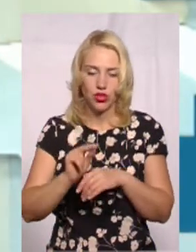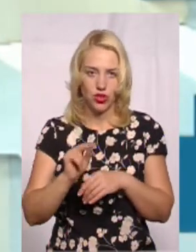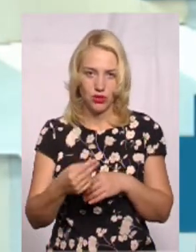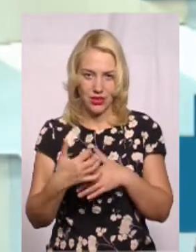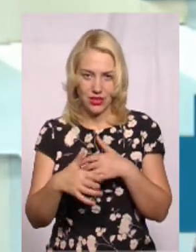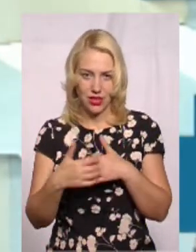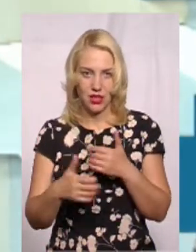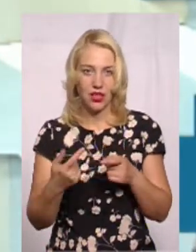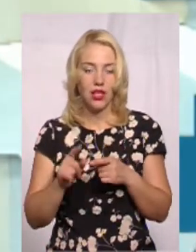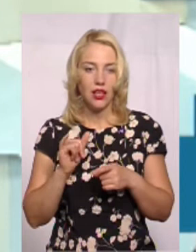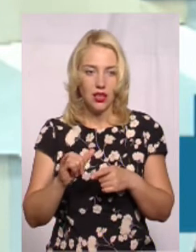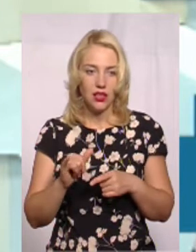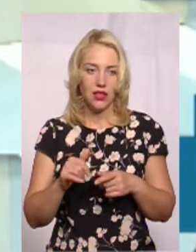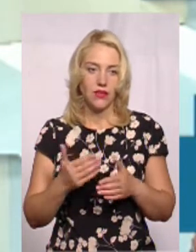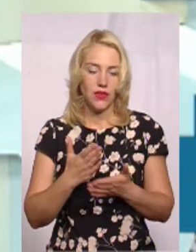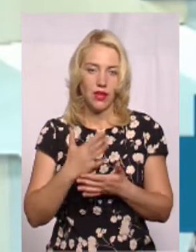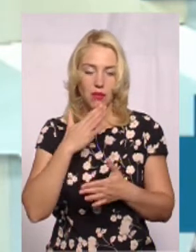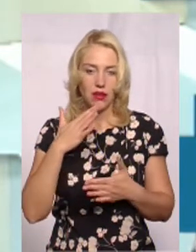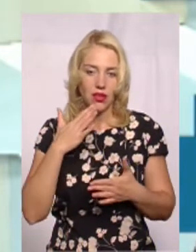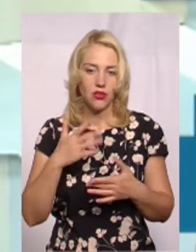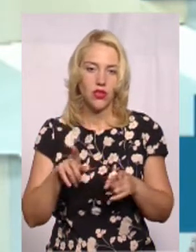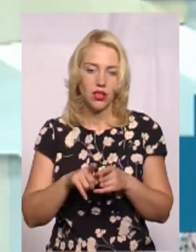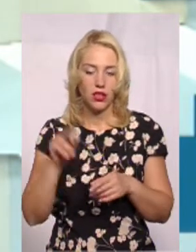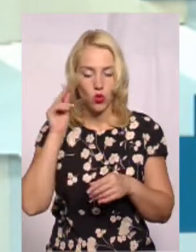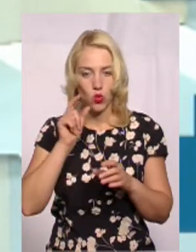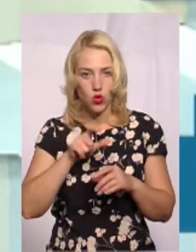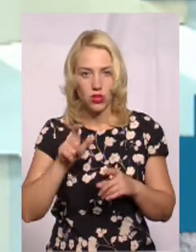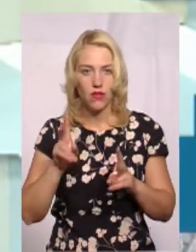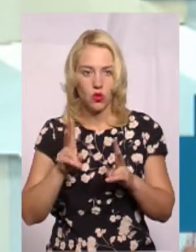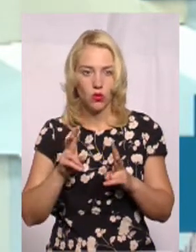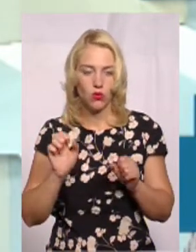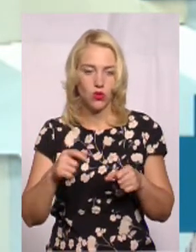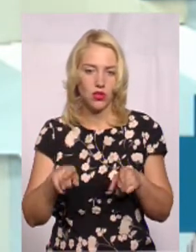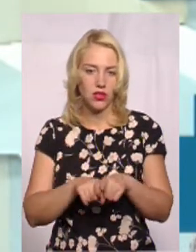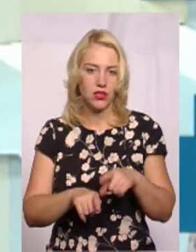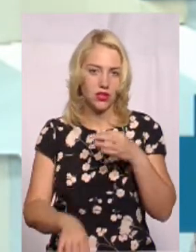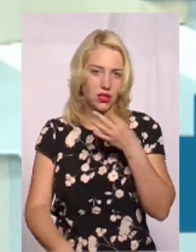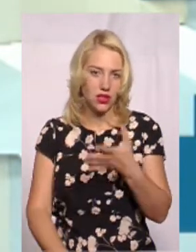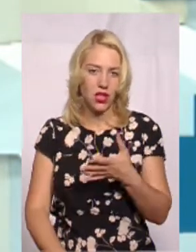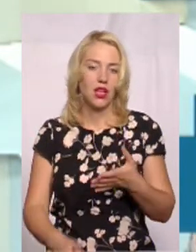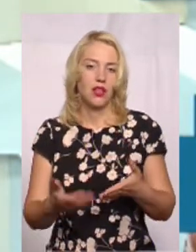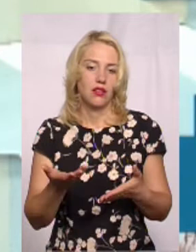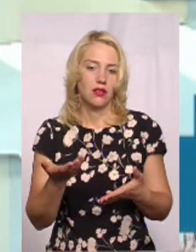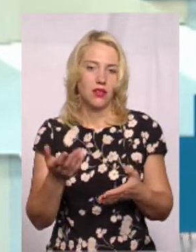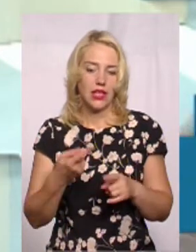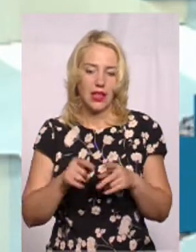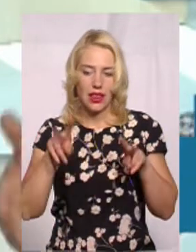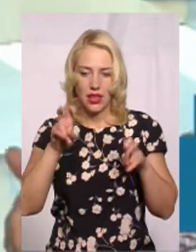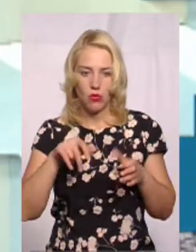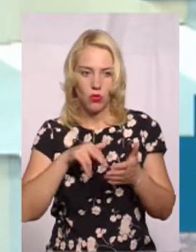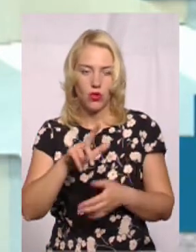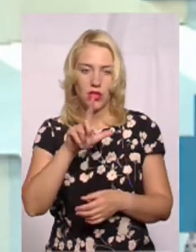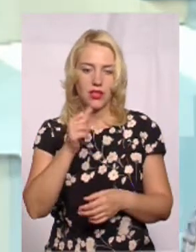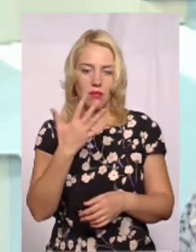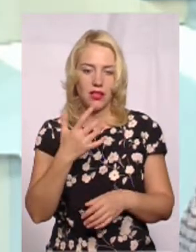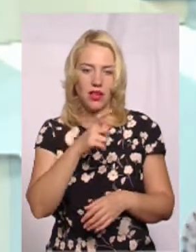скажімо, є деякі, ну, багато таких учнів, які можуть, скажімо, ту тему пройти там за 5 хвилин і йти